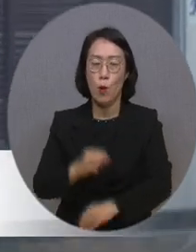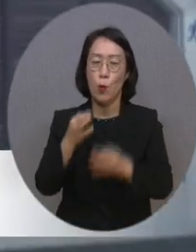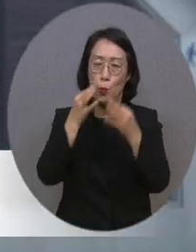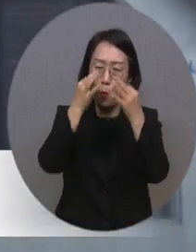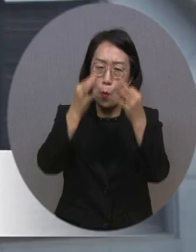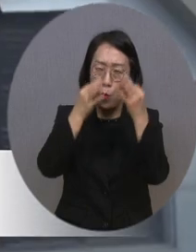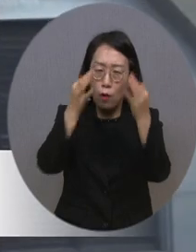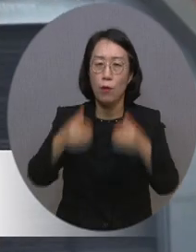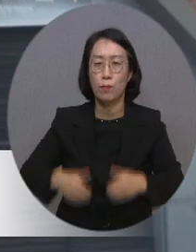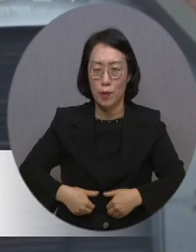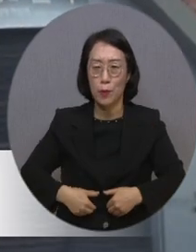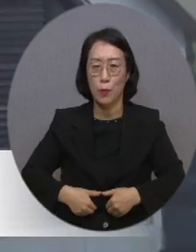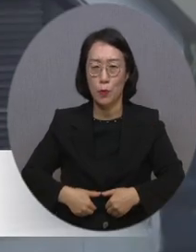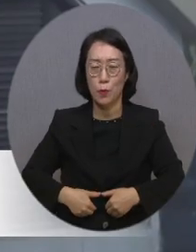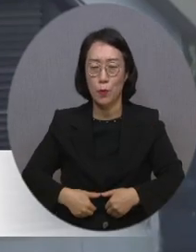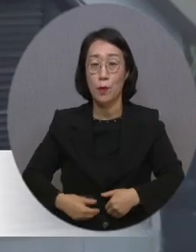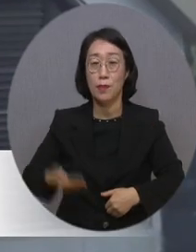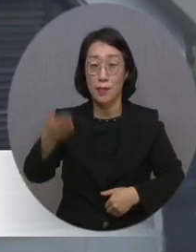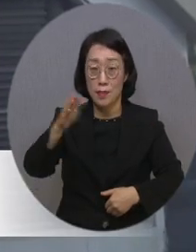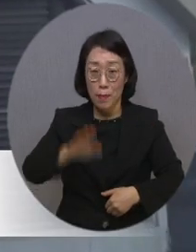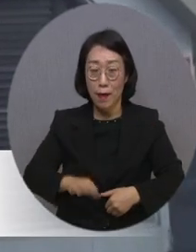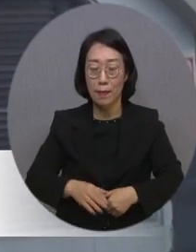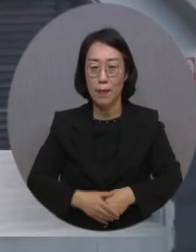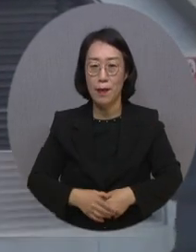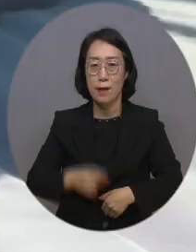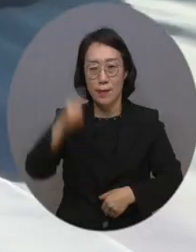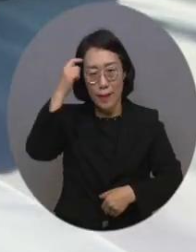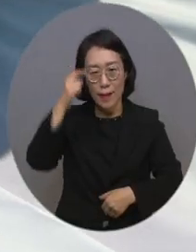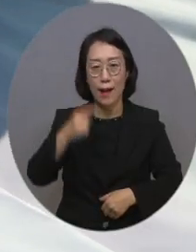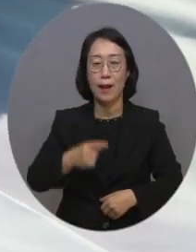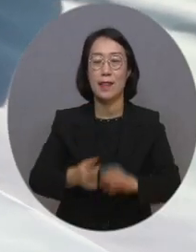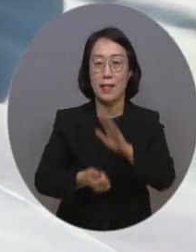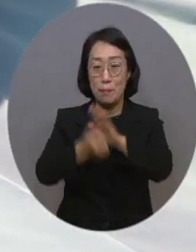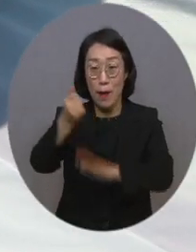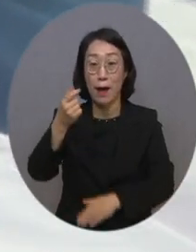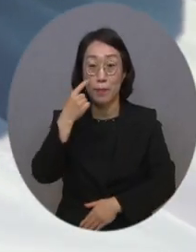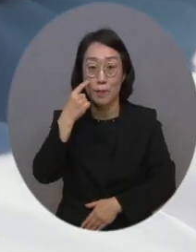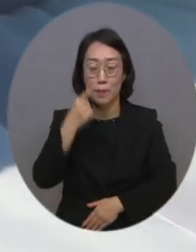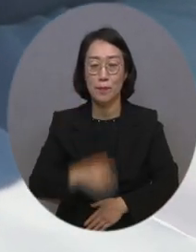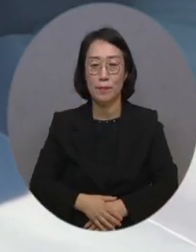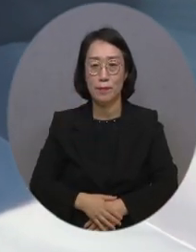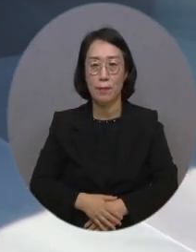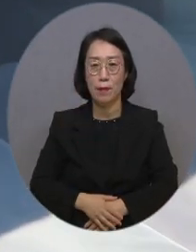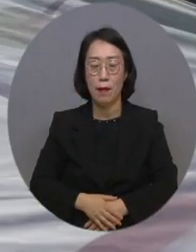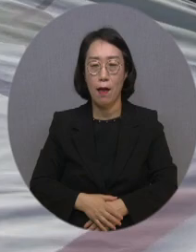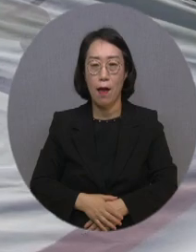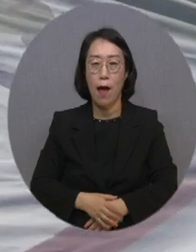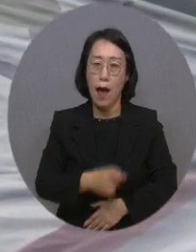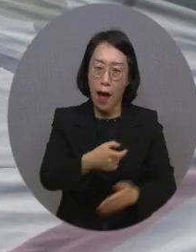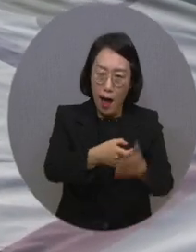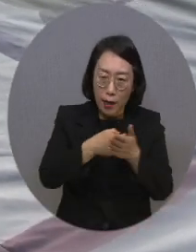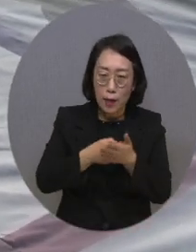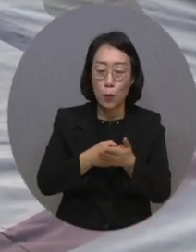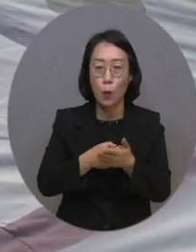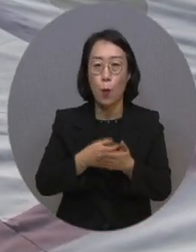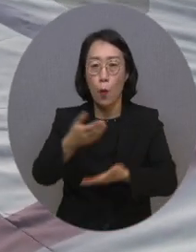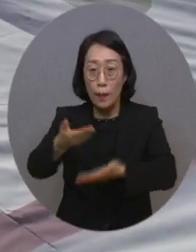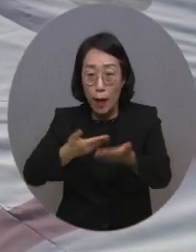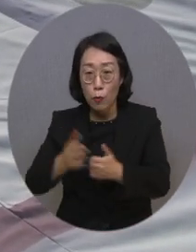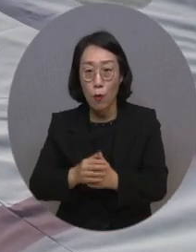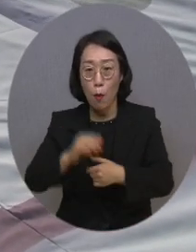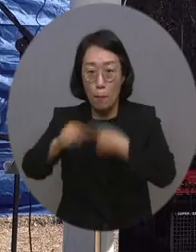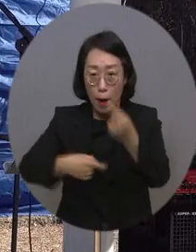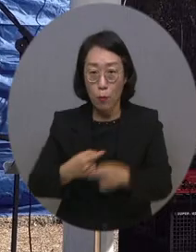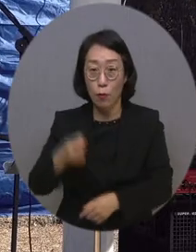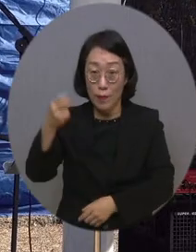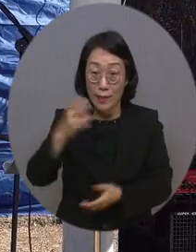애를 써야 한다는 부분이 있는데 저희 희망을 냅시다. 아껴 쓰고 나눠 쓰고 바꿔 쓰고 다시 쓰기 아나바다